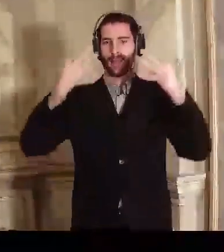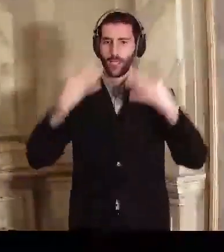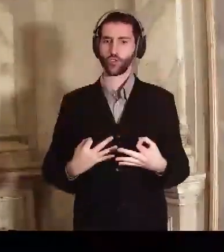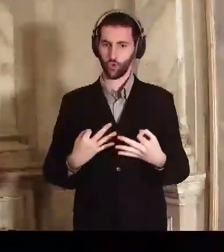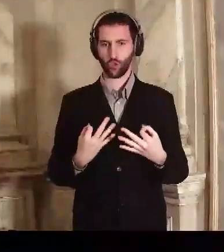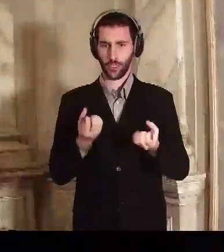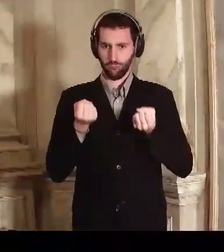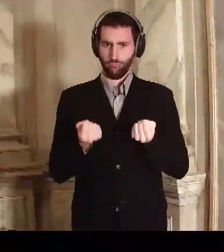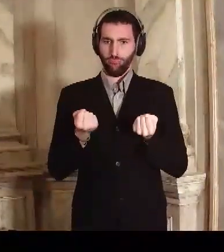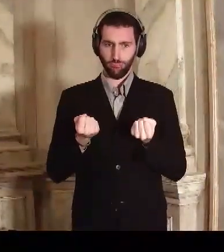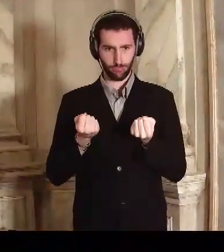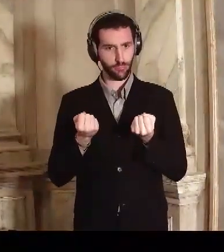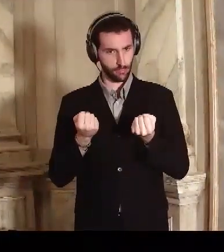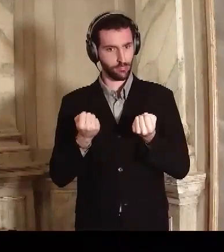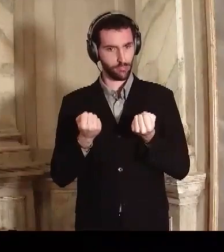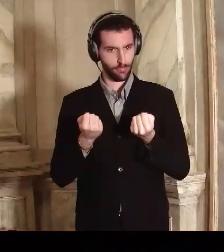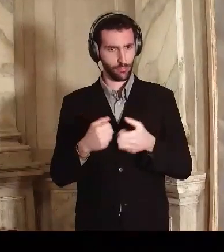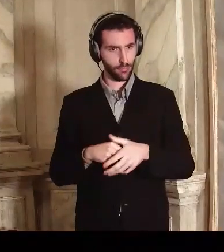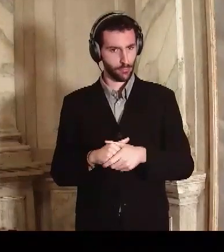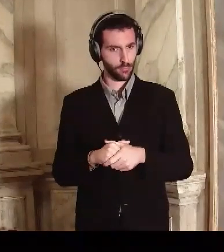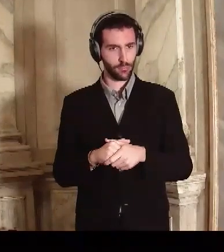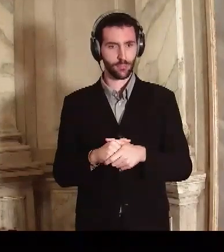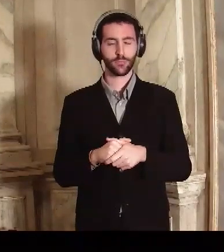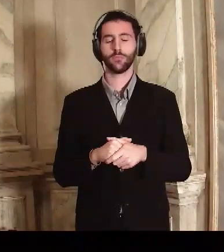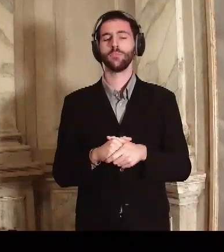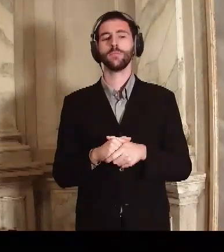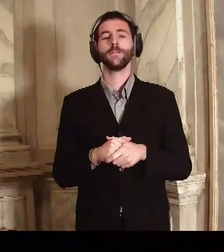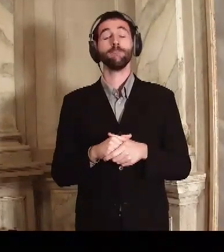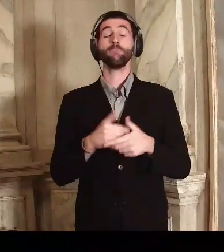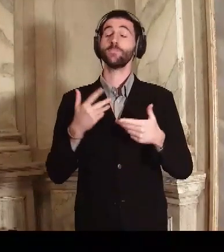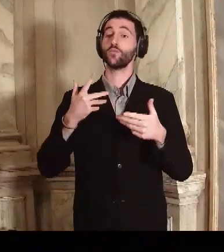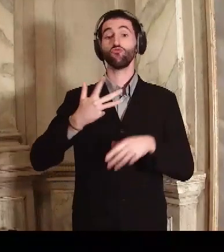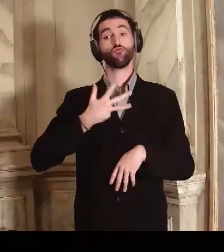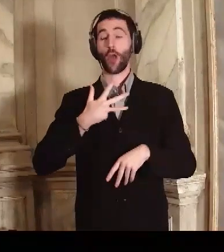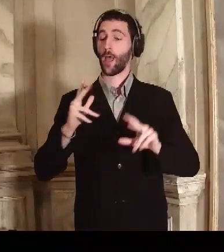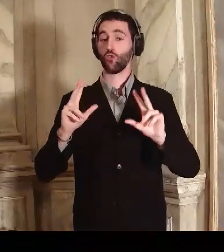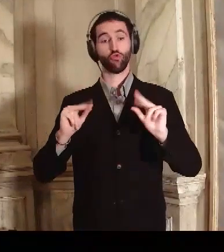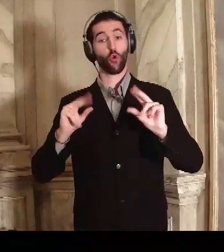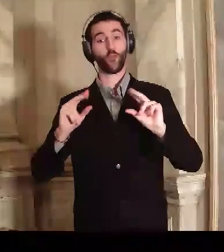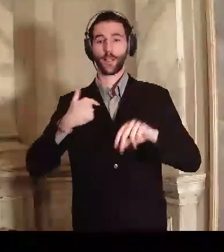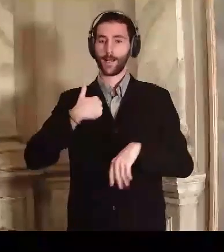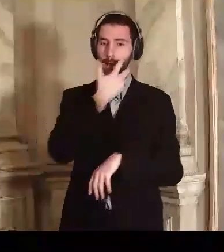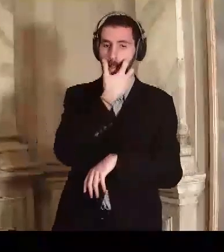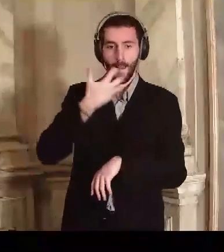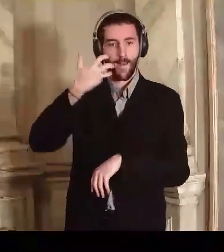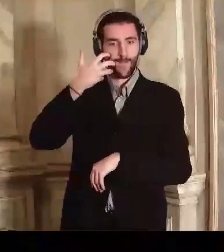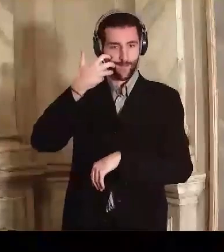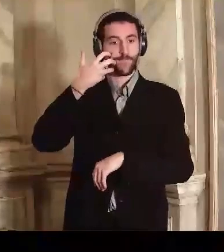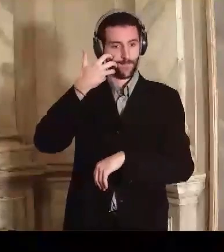negli anni precedenti, ma ci sono delle novità importanti a cui tengo molto, decisioni